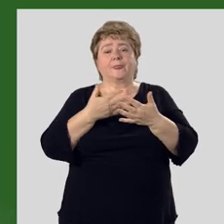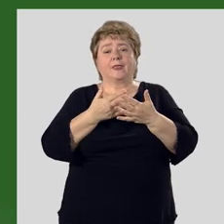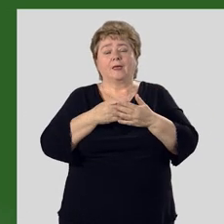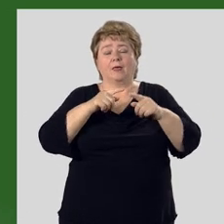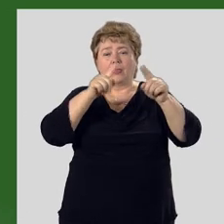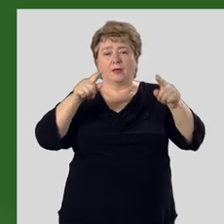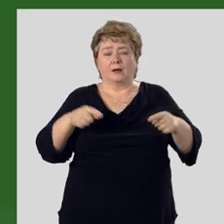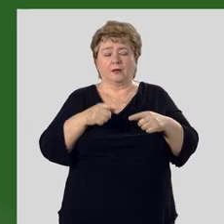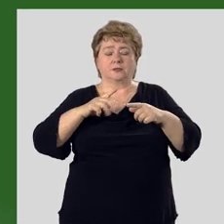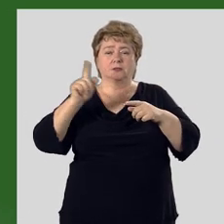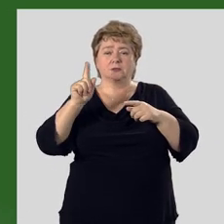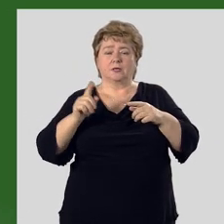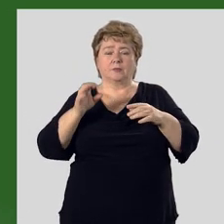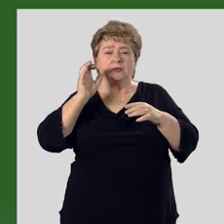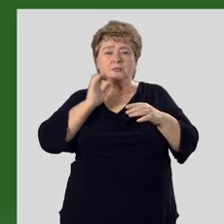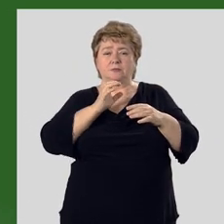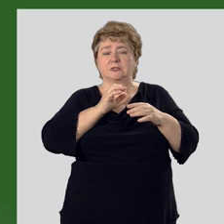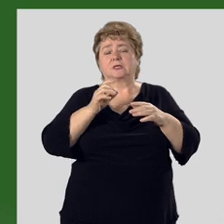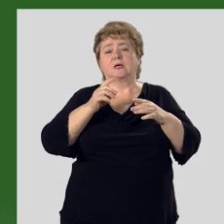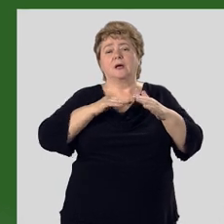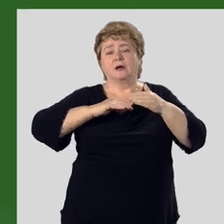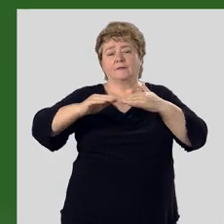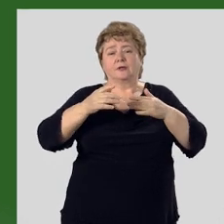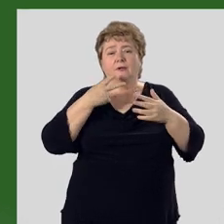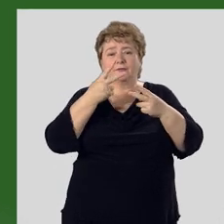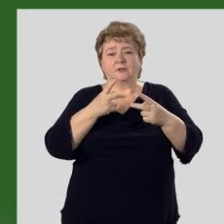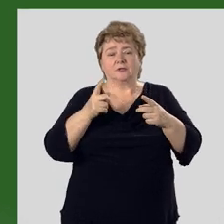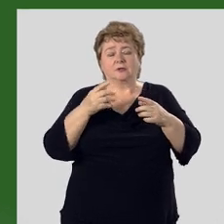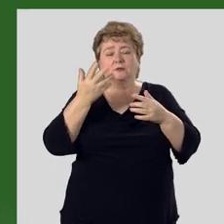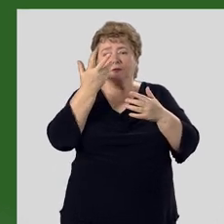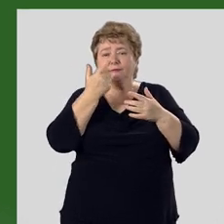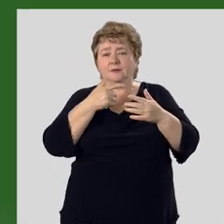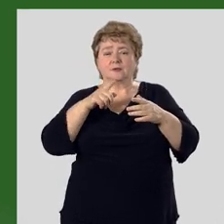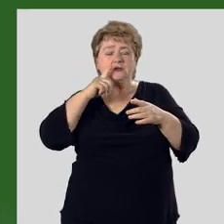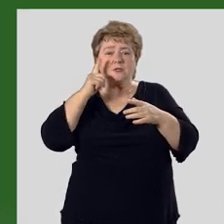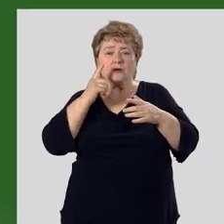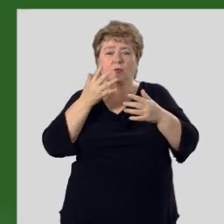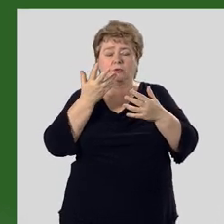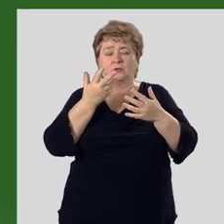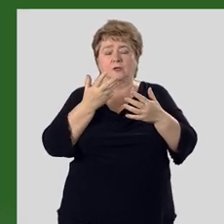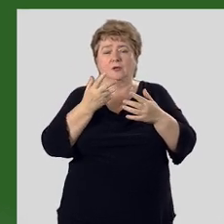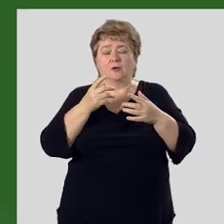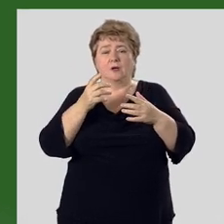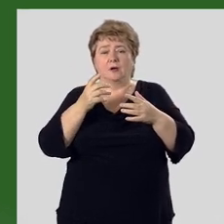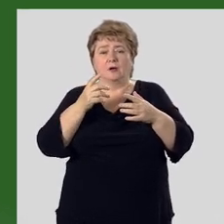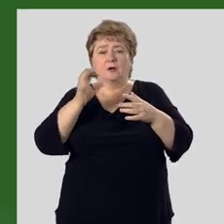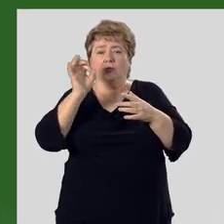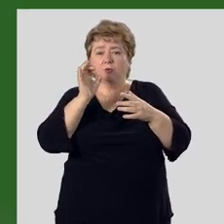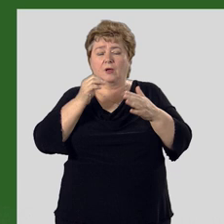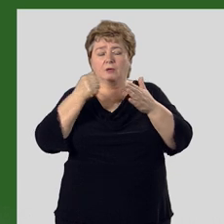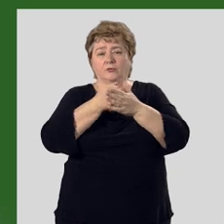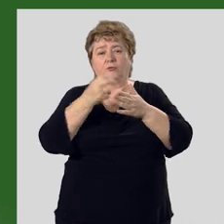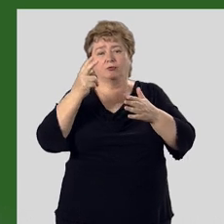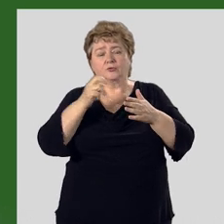Например, на карте Западно-Сибирская равнина, вы видите, окрашена в зеленый цвет от 0 до